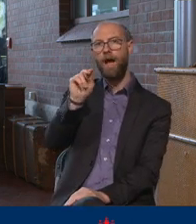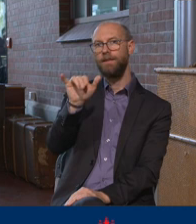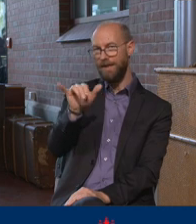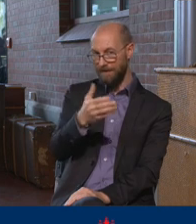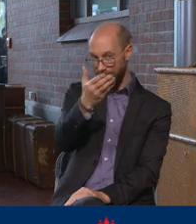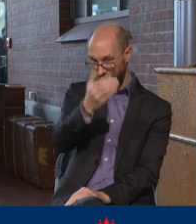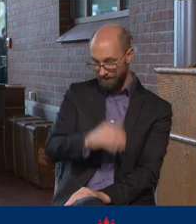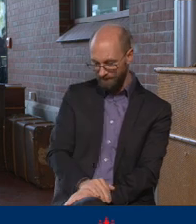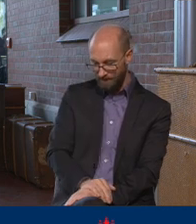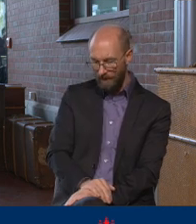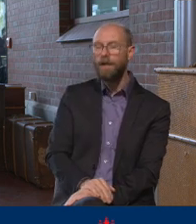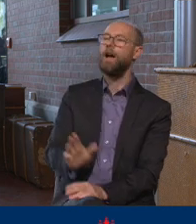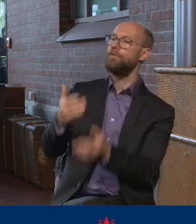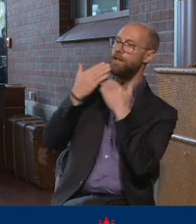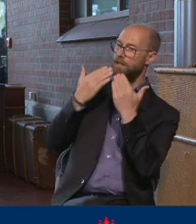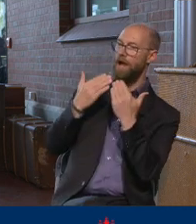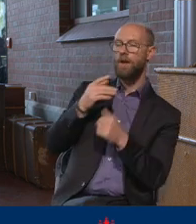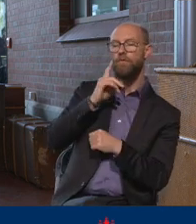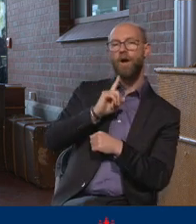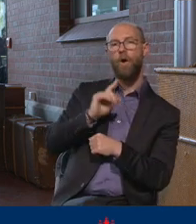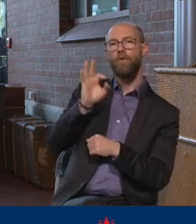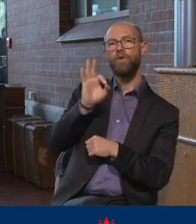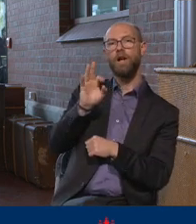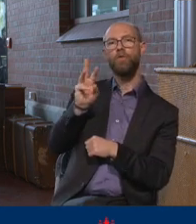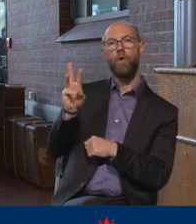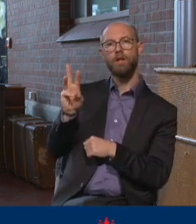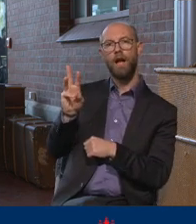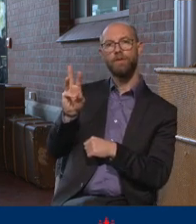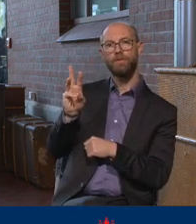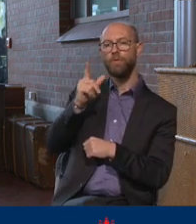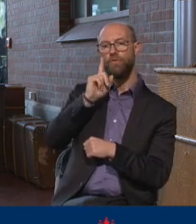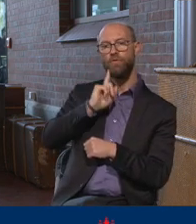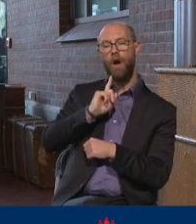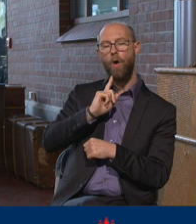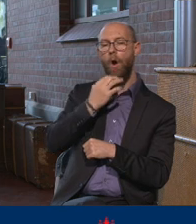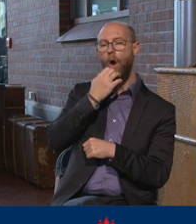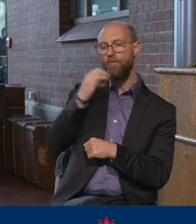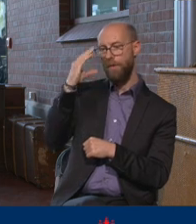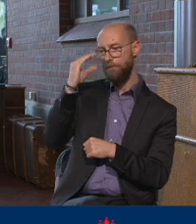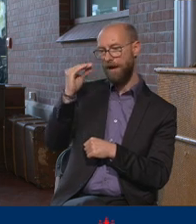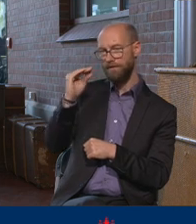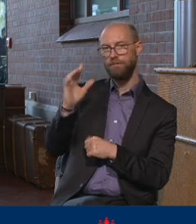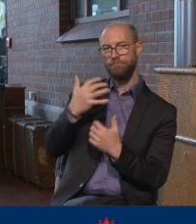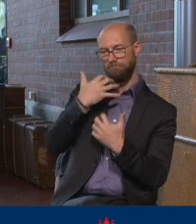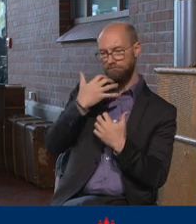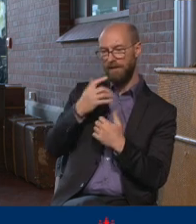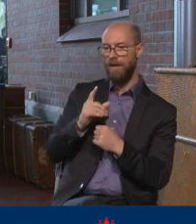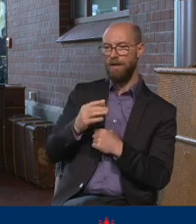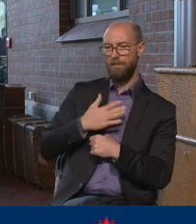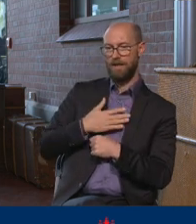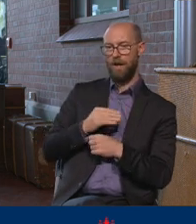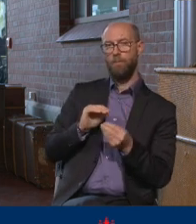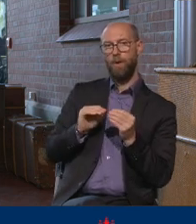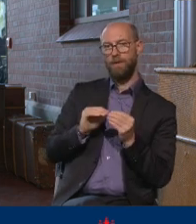ausführungen die frau hofmann und frank vollgas gemacht haben selbst wenn ich jetzt ein bisschen vor das problem dass meine kommentare